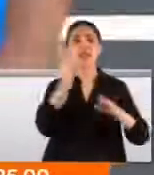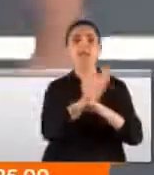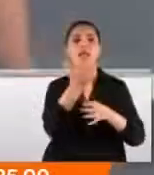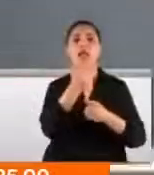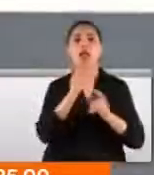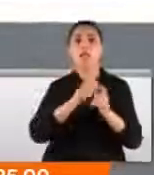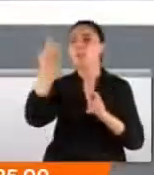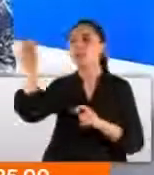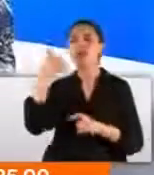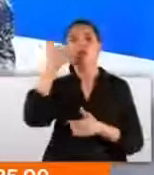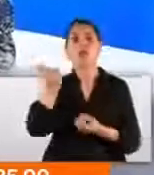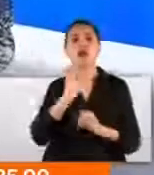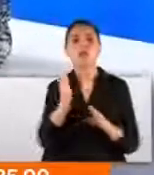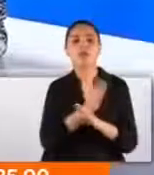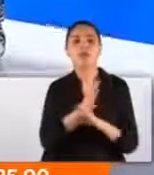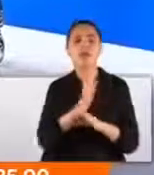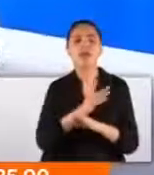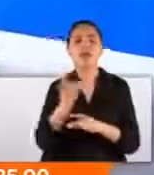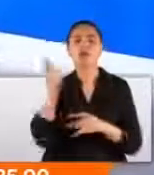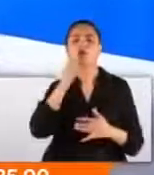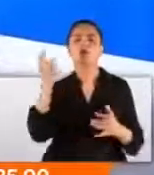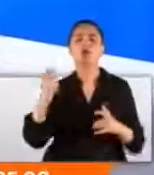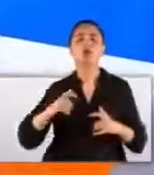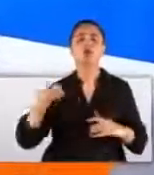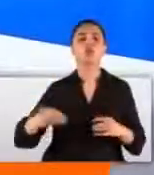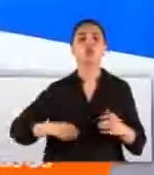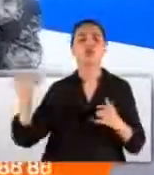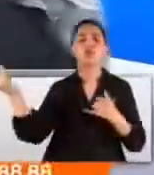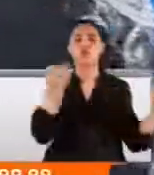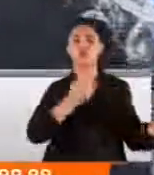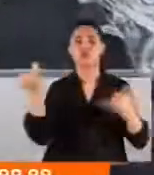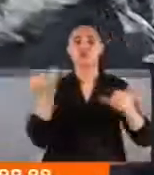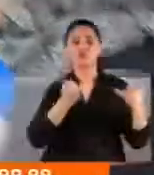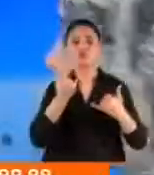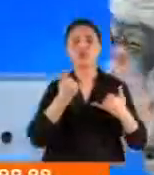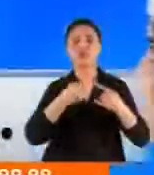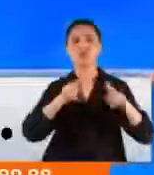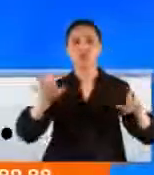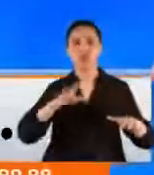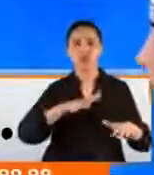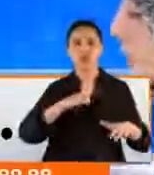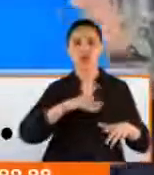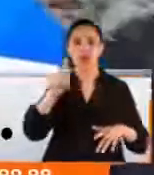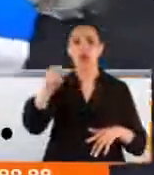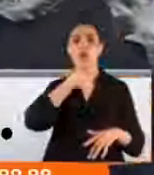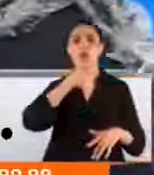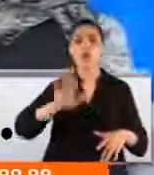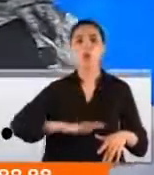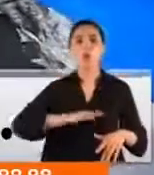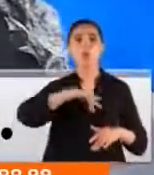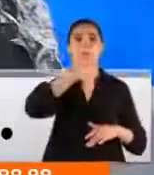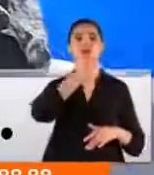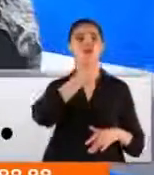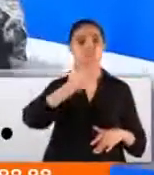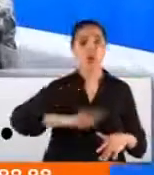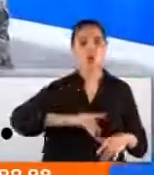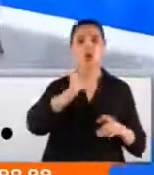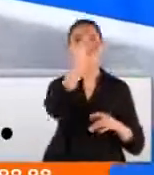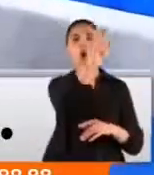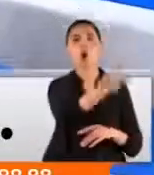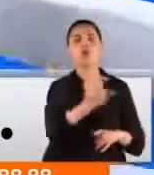almadın Betül'ün telefonunu? Karşılıklı suçlamalar, sonu gelmeyen çelişkiler artınca çiftin diğer oğulları Osman Büyükşen sinir